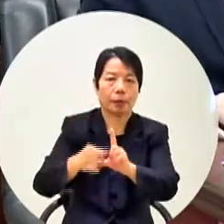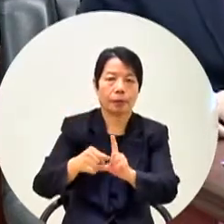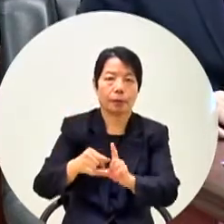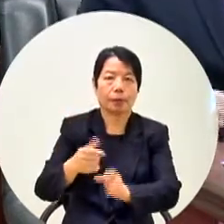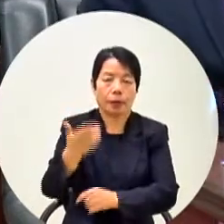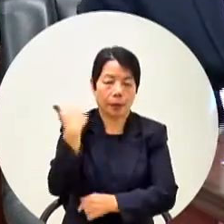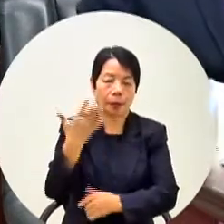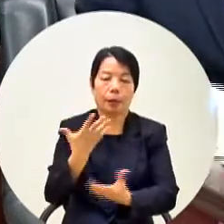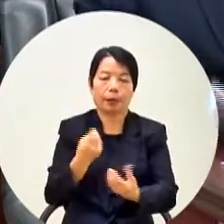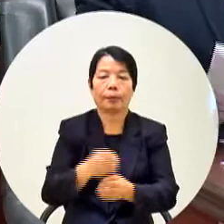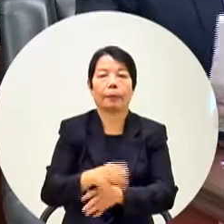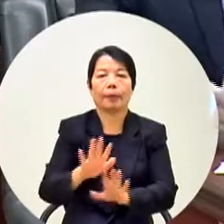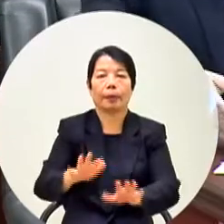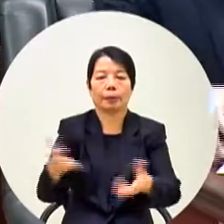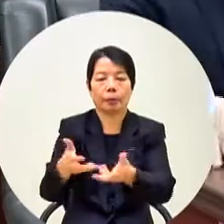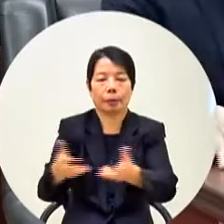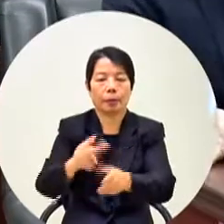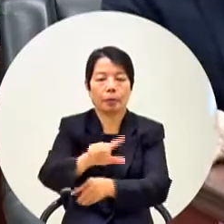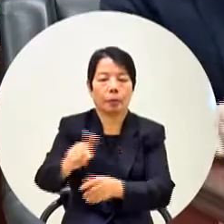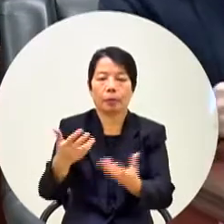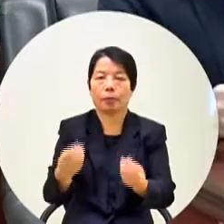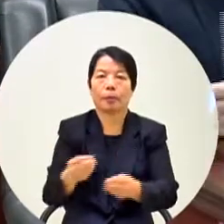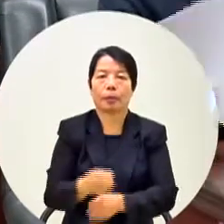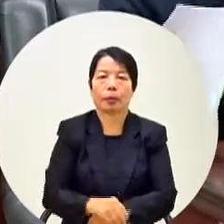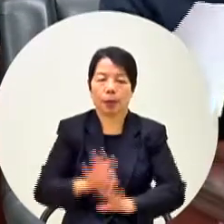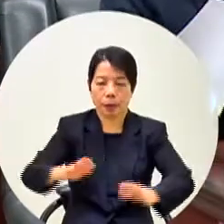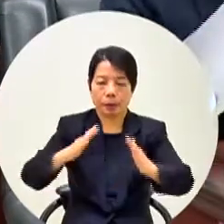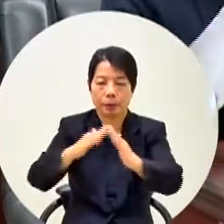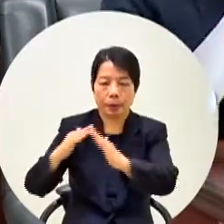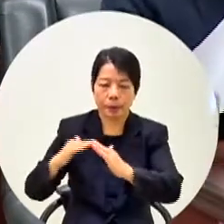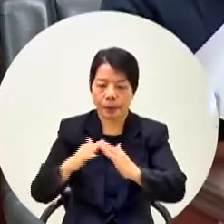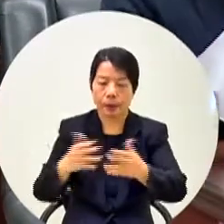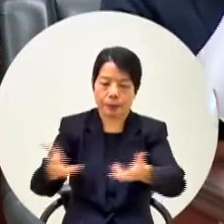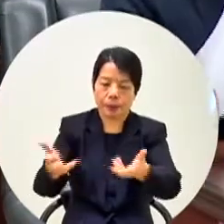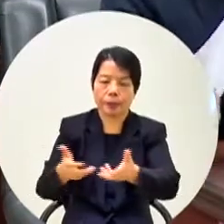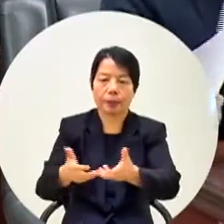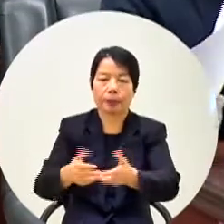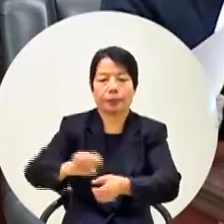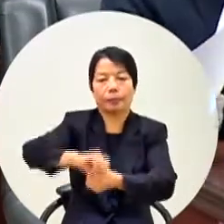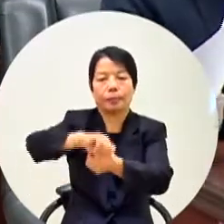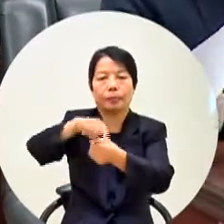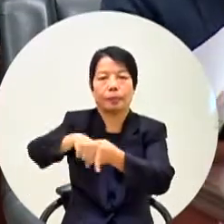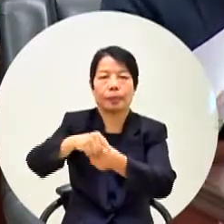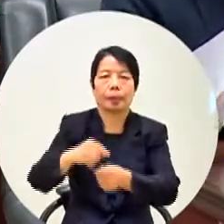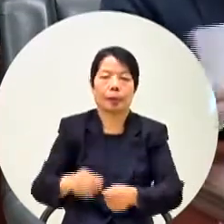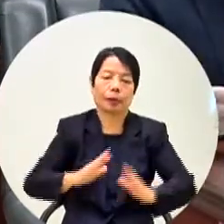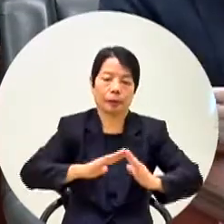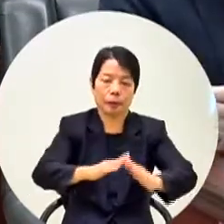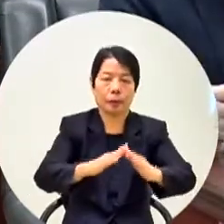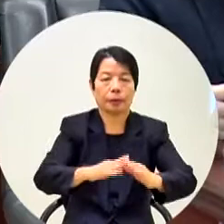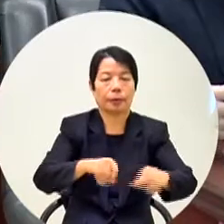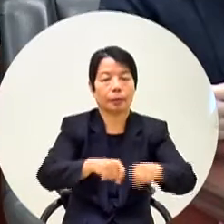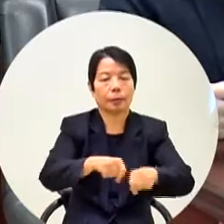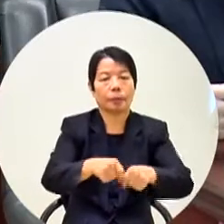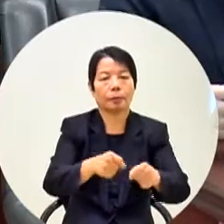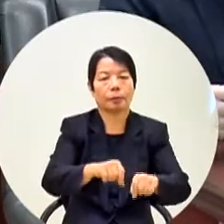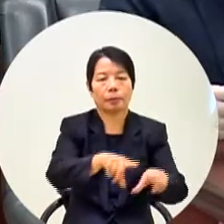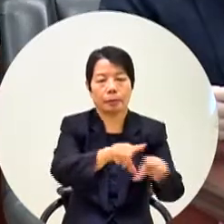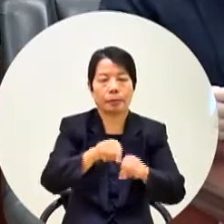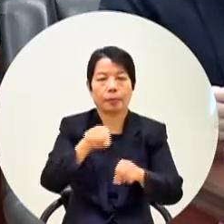建筑物嘞，吼、哦，啊，即摆厝一直起，吼、哦，拢照咱的都市计划，吼、哦，照